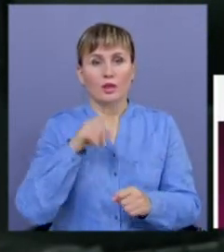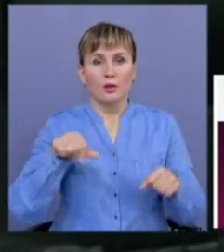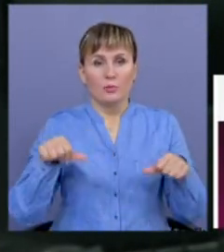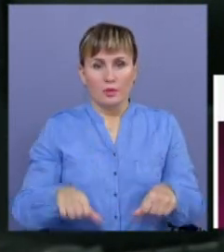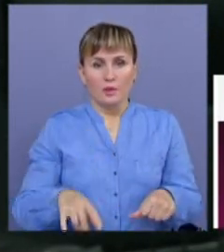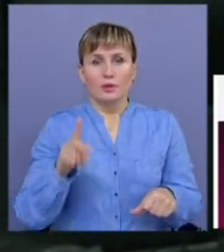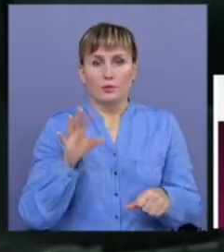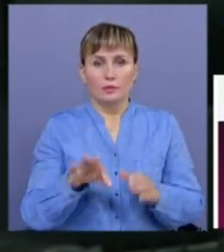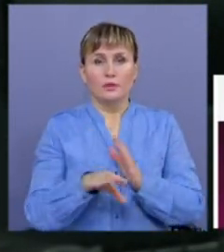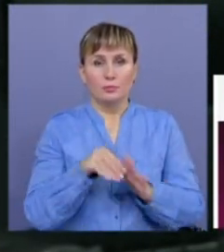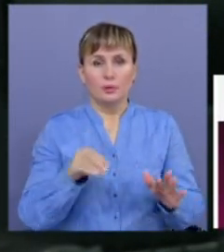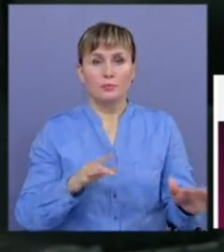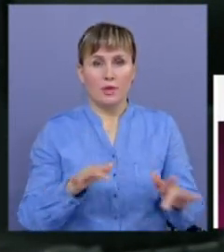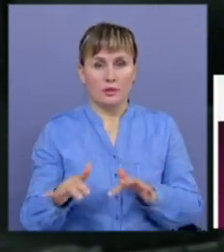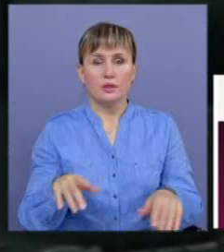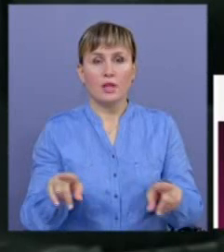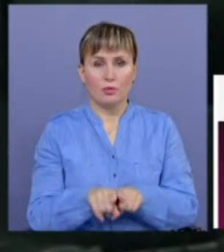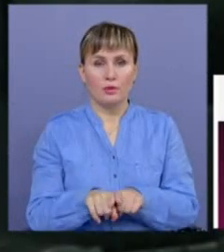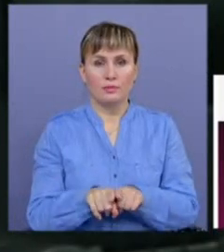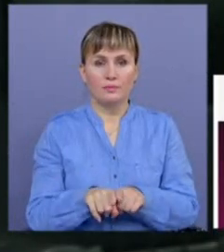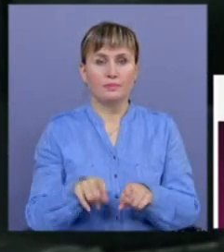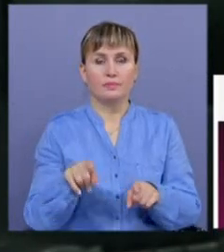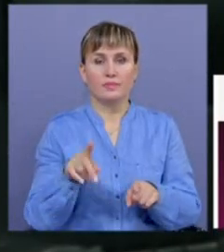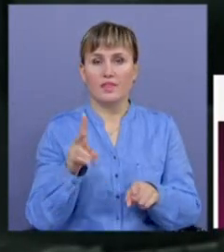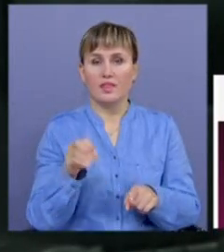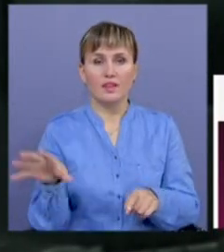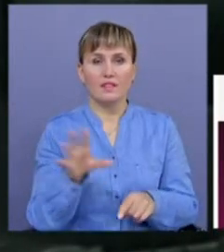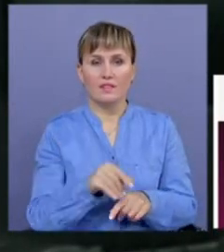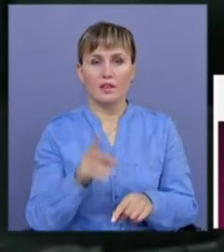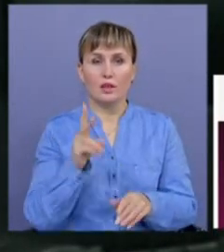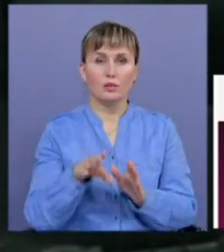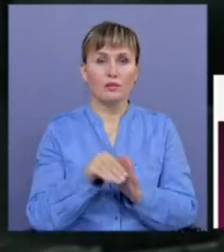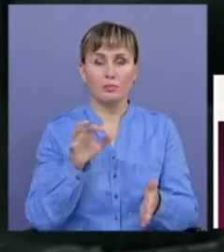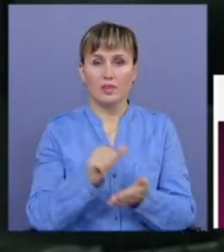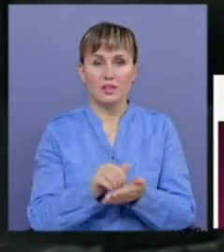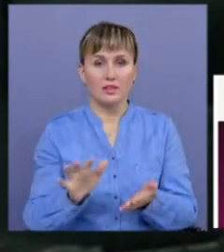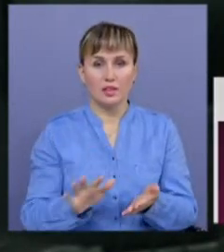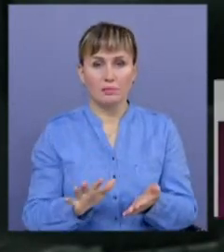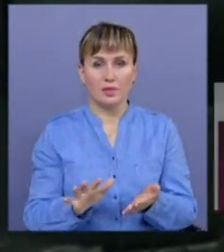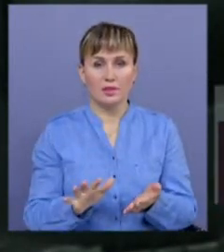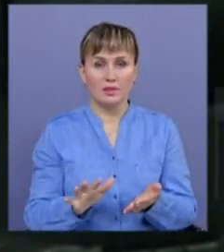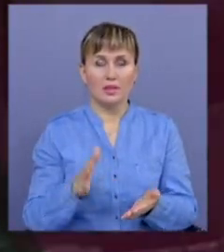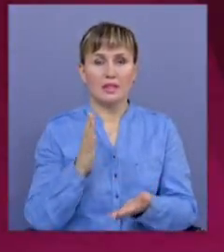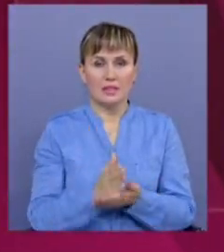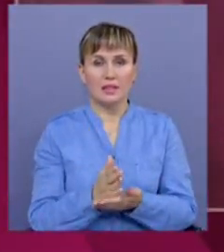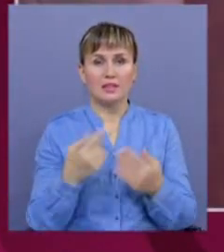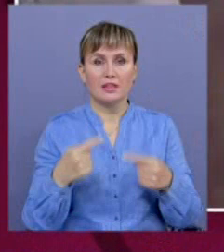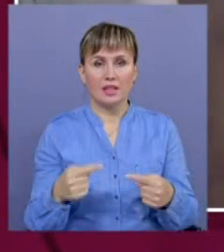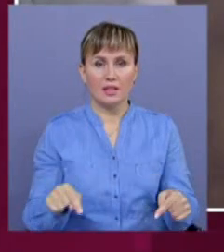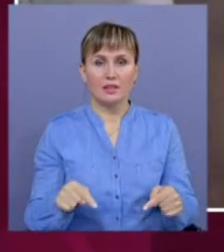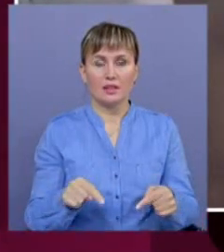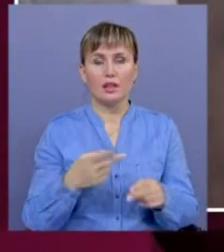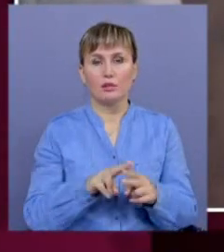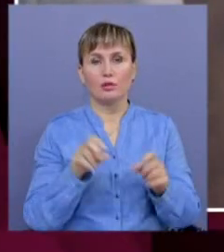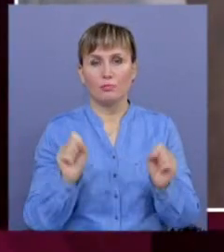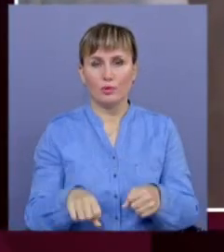Но выборный процесс, он такой, его не все, кто выборами не занимается, есть некоторые моменты, которые